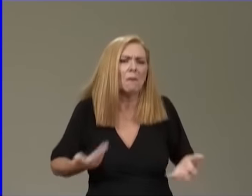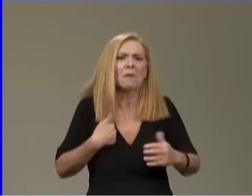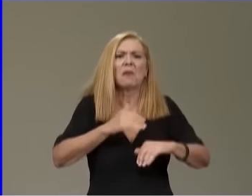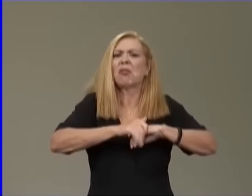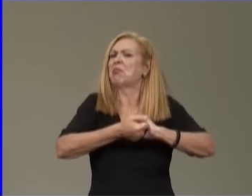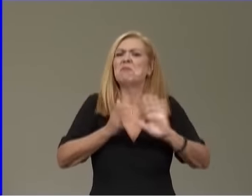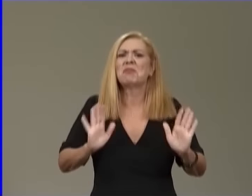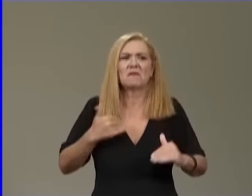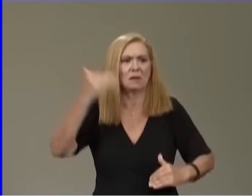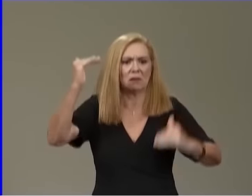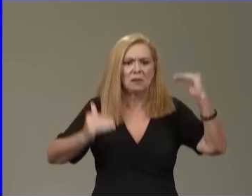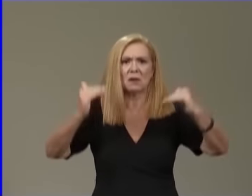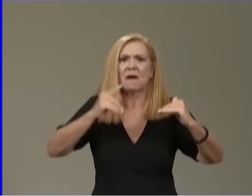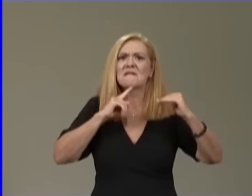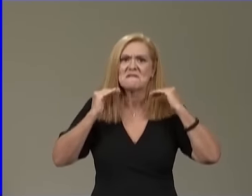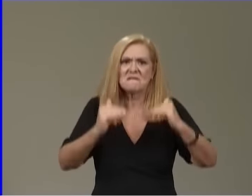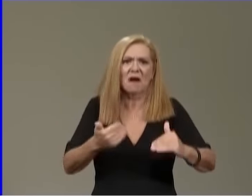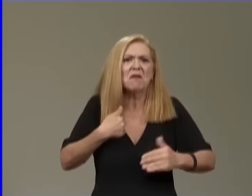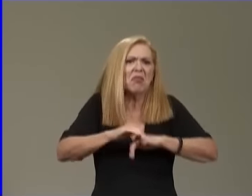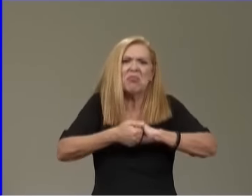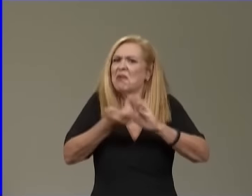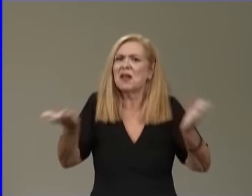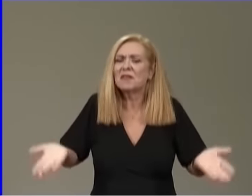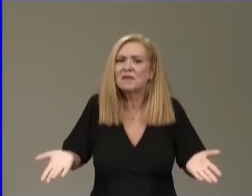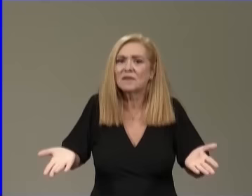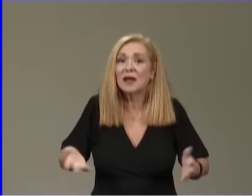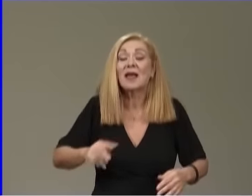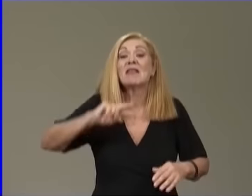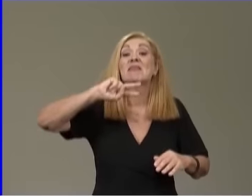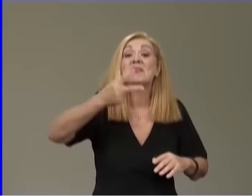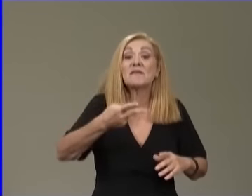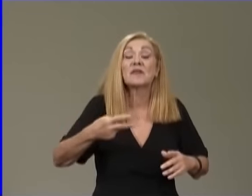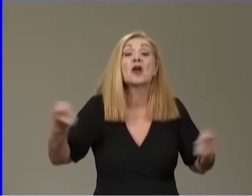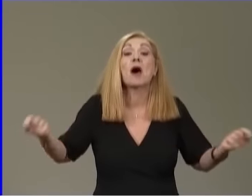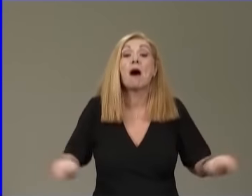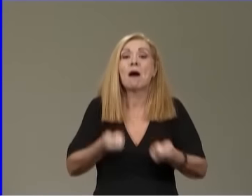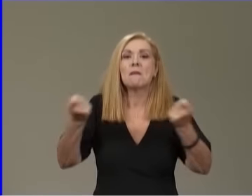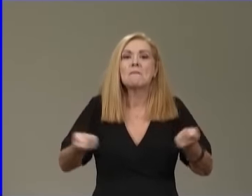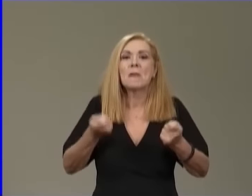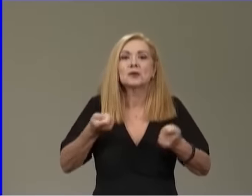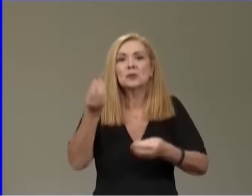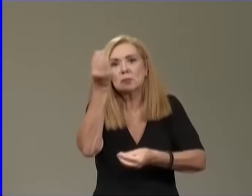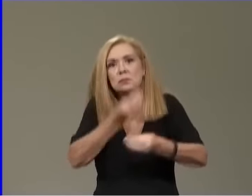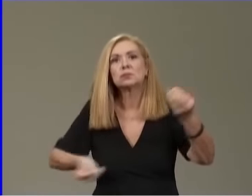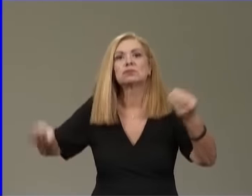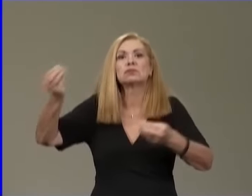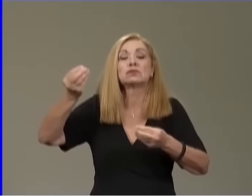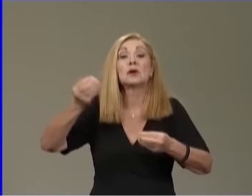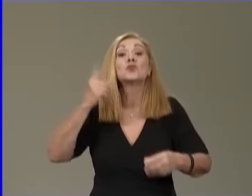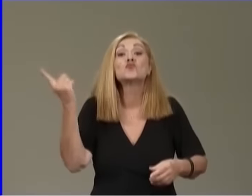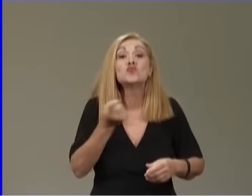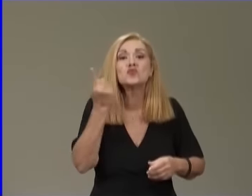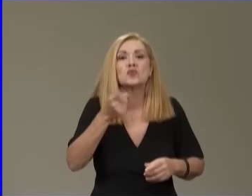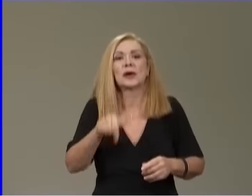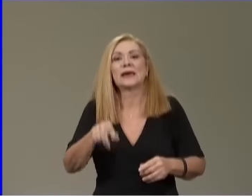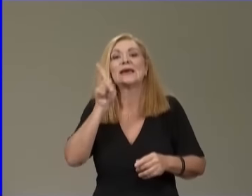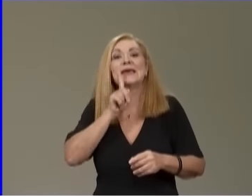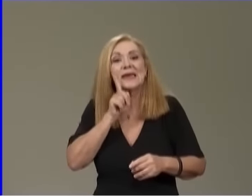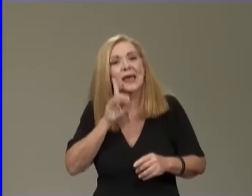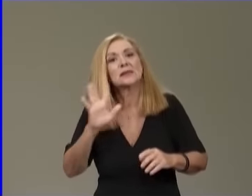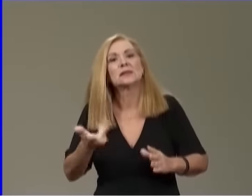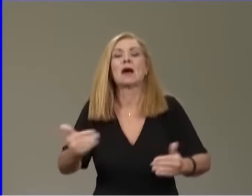ανισότητες. Δεύτερον, η αύξηση της απασχόλησης των εργαζόμενων, ιδίως στις γυναίκες και στους